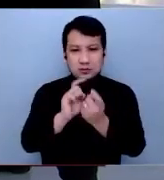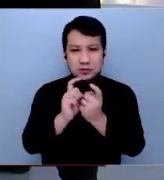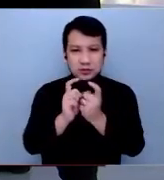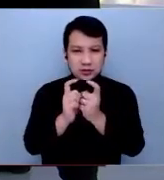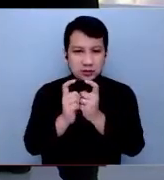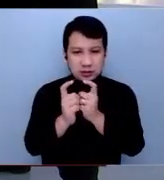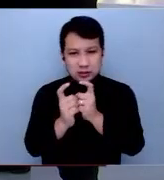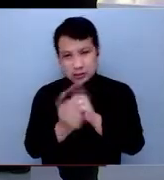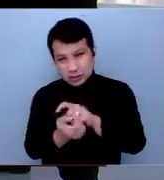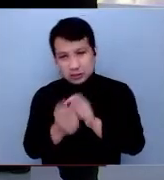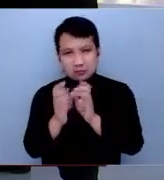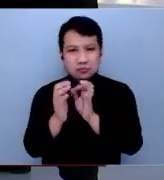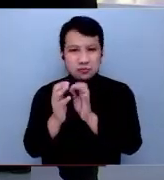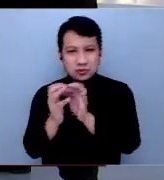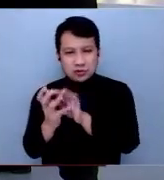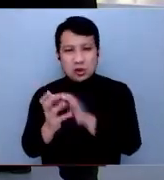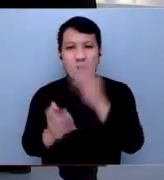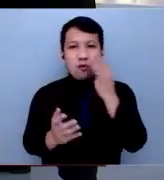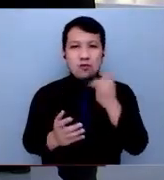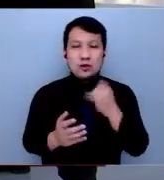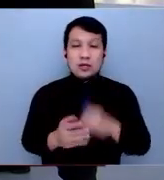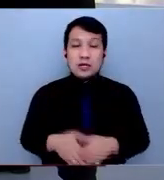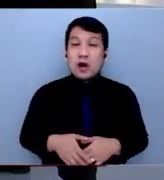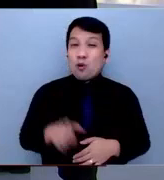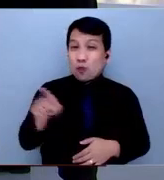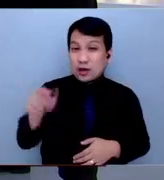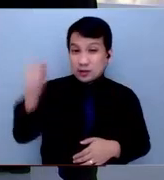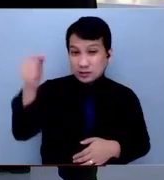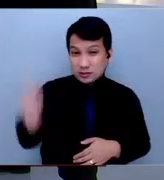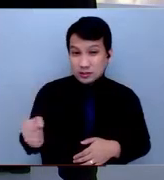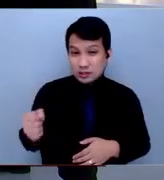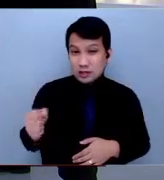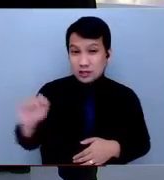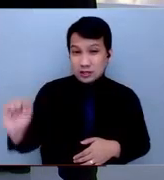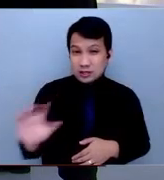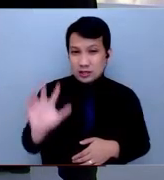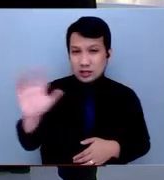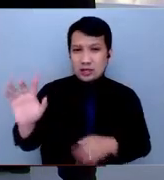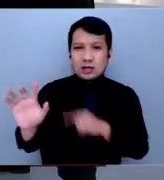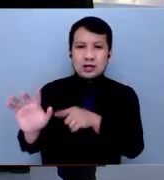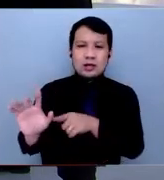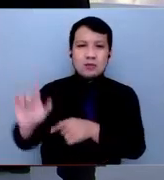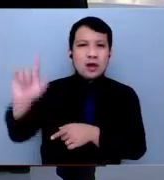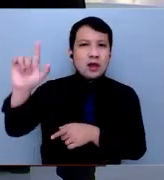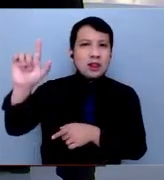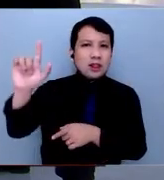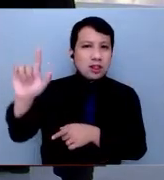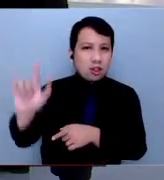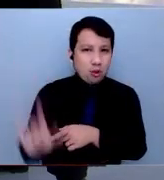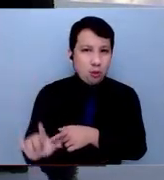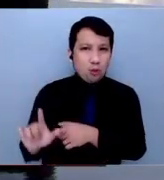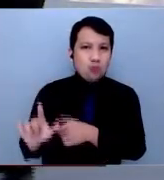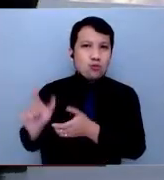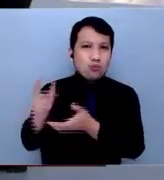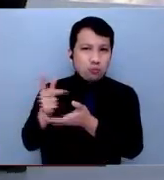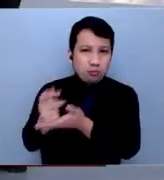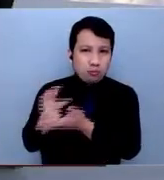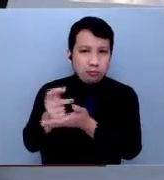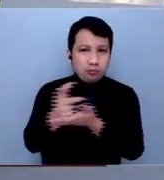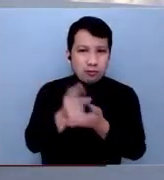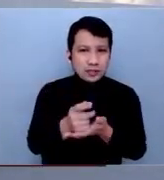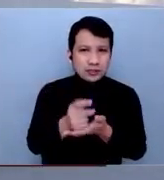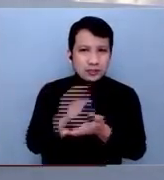daw po? Ito po kasing African continent ang may pinakamababa na vaccination rate sa buong